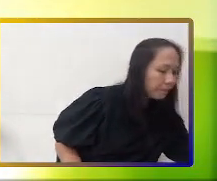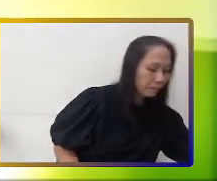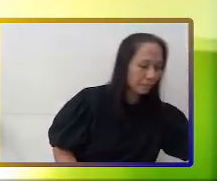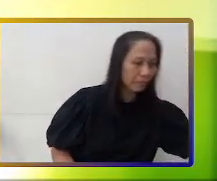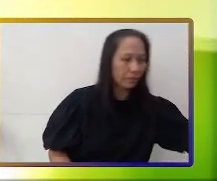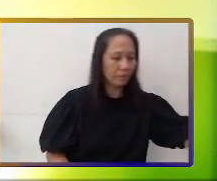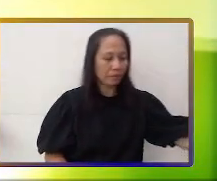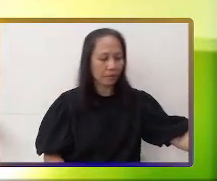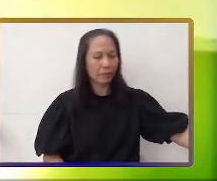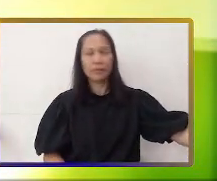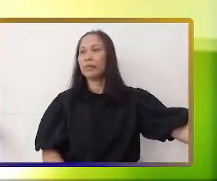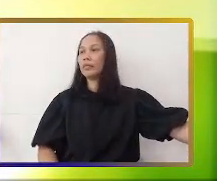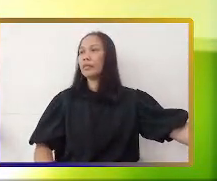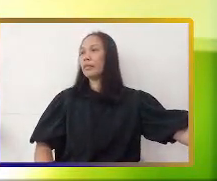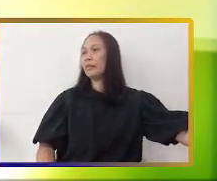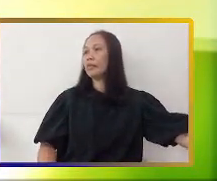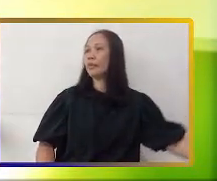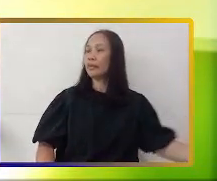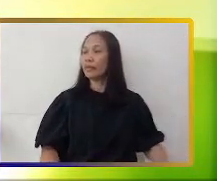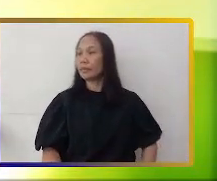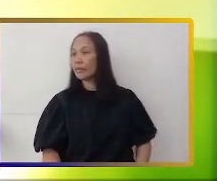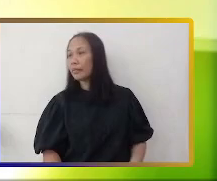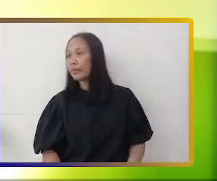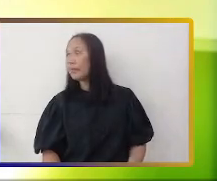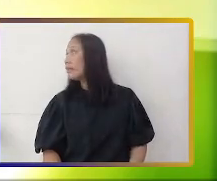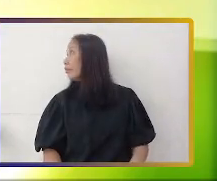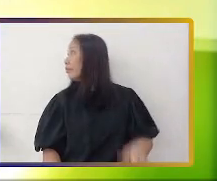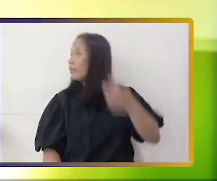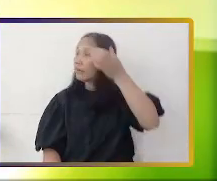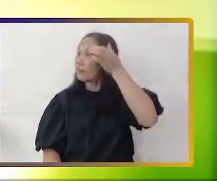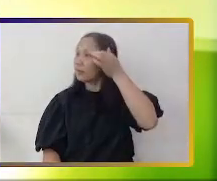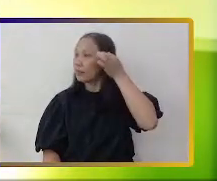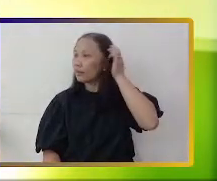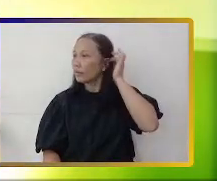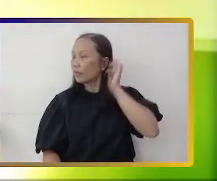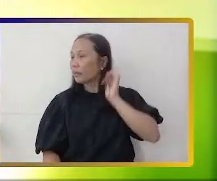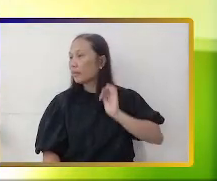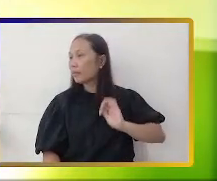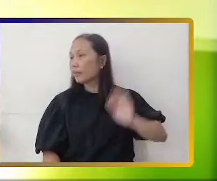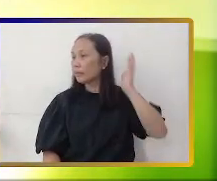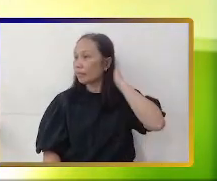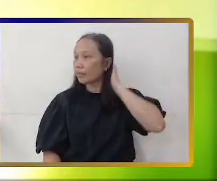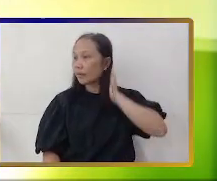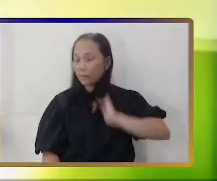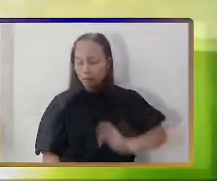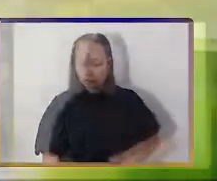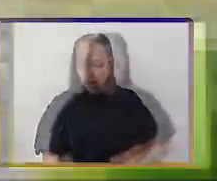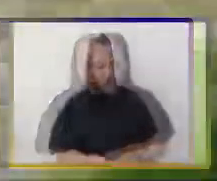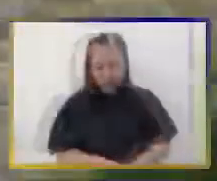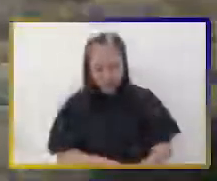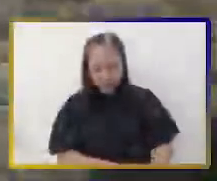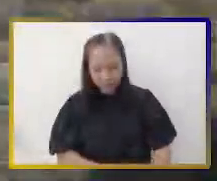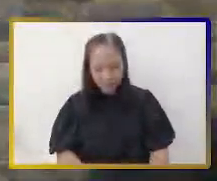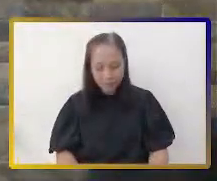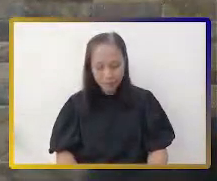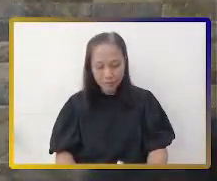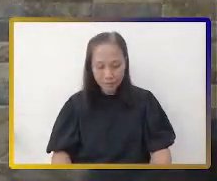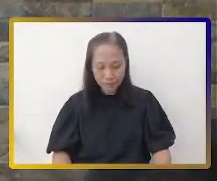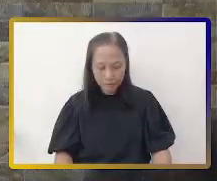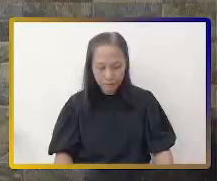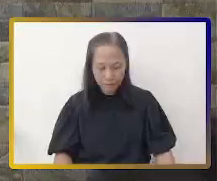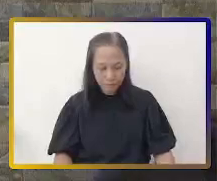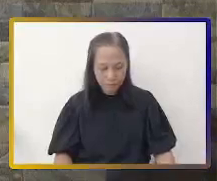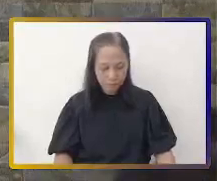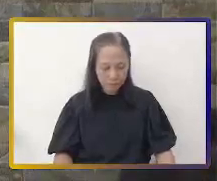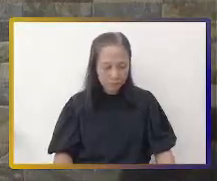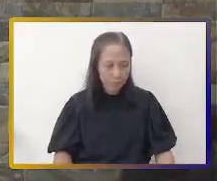magtutuloy-tuloy po tayo sa atin pong ah tinuturo ng ating mahal na Pastor sa atin pong Sunday school lesson and I